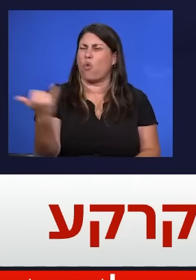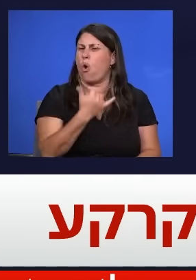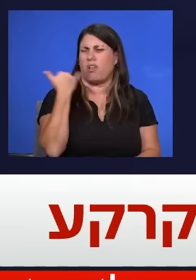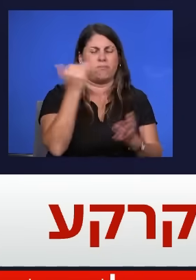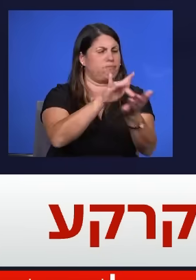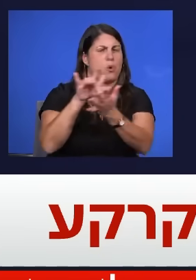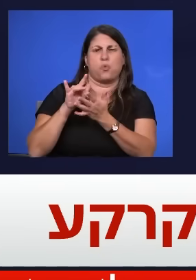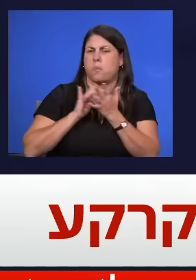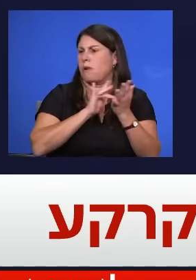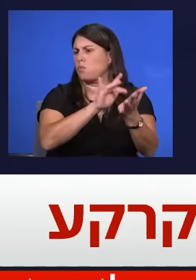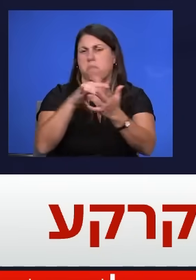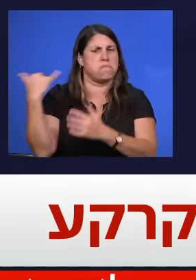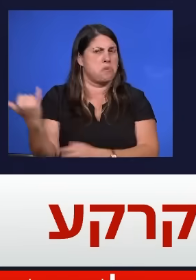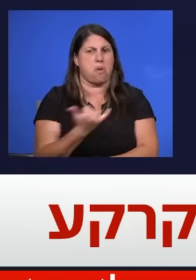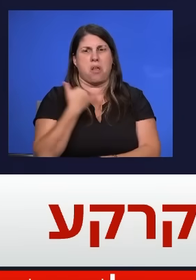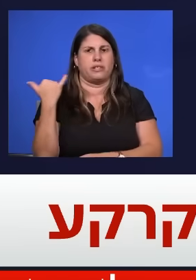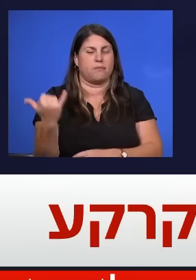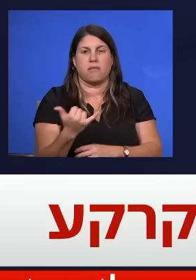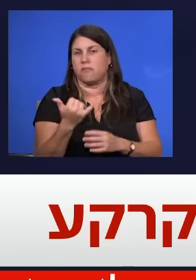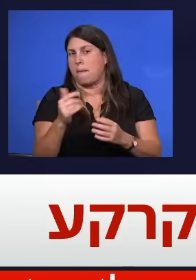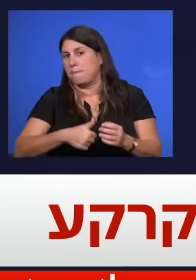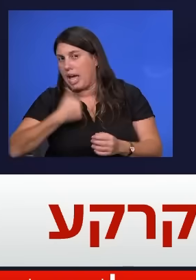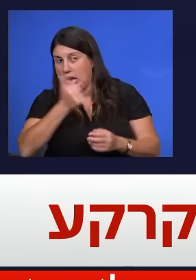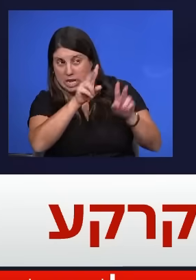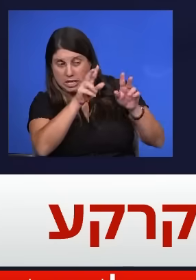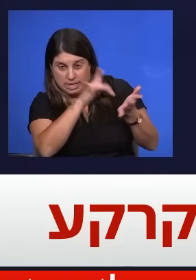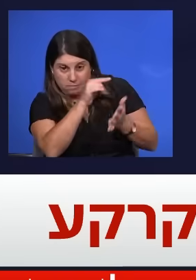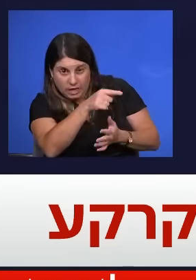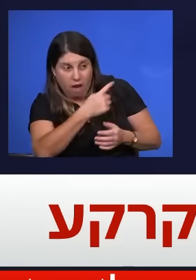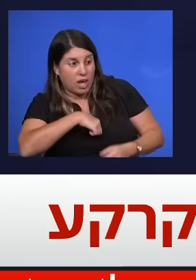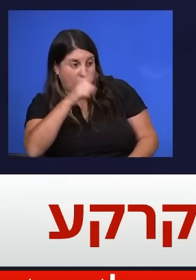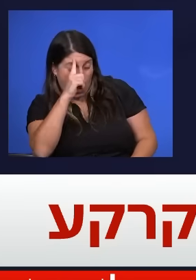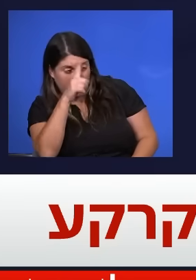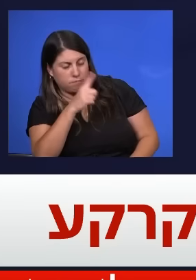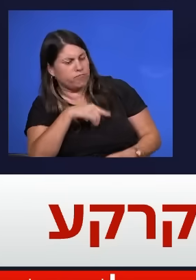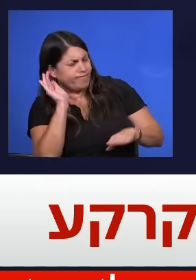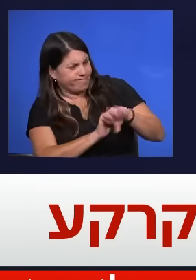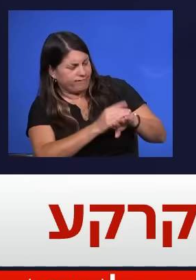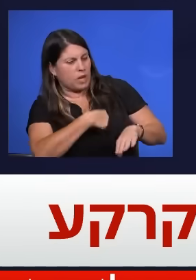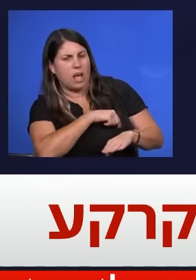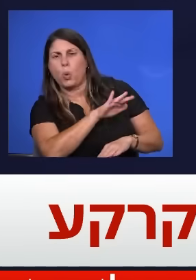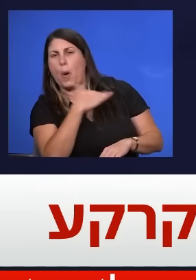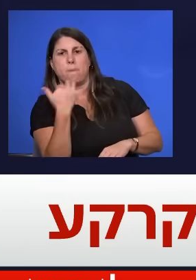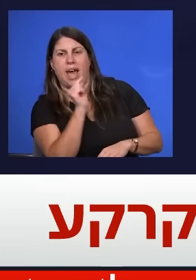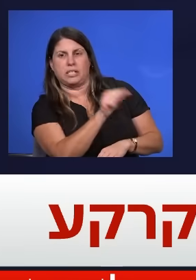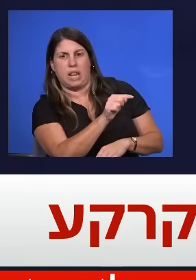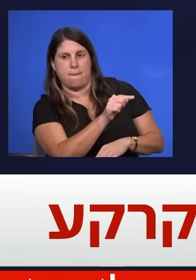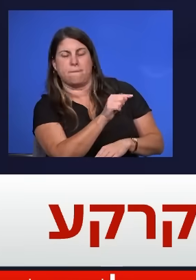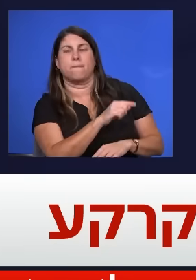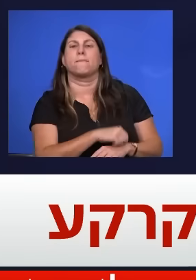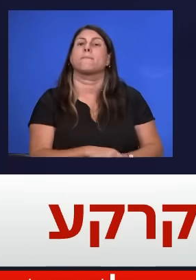נתון, איפה שיהיה בכיר, ואנחנו נדע את זה, אנחנו נחסל אותו. לגבי ארדואן,